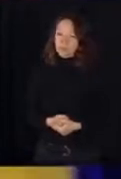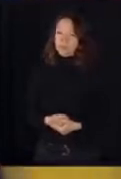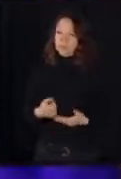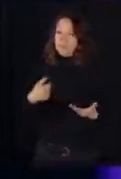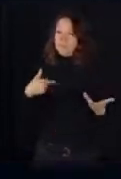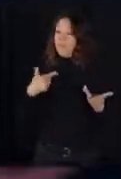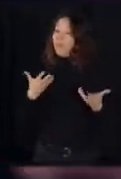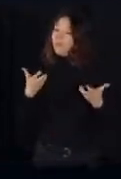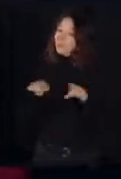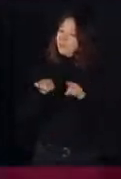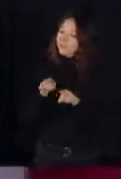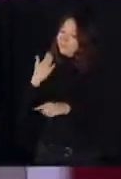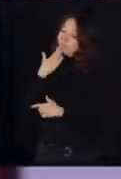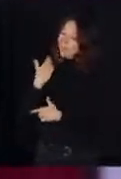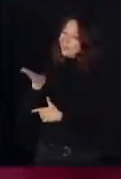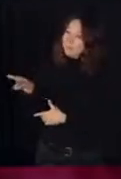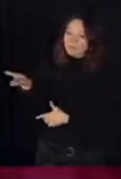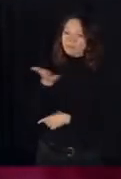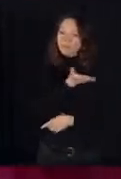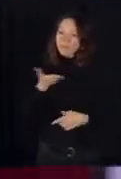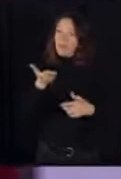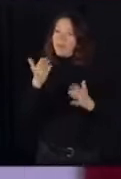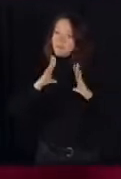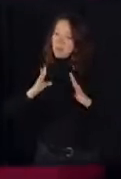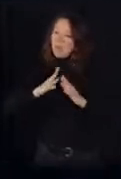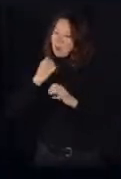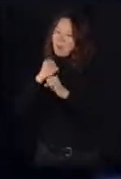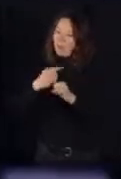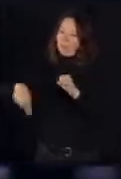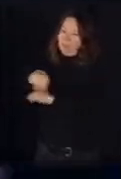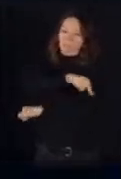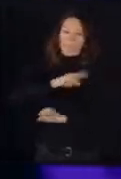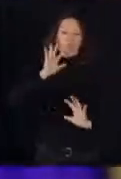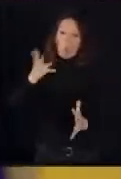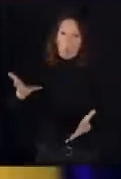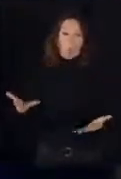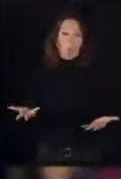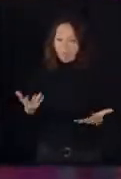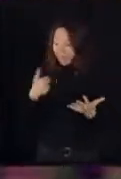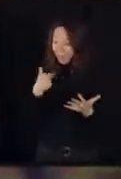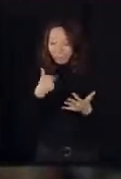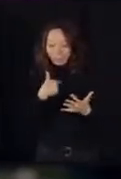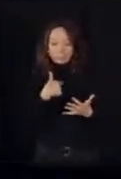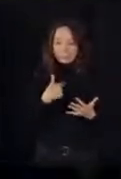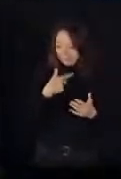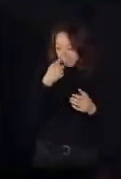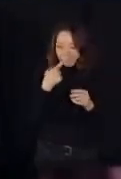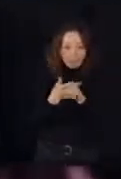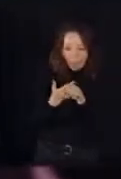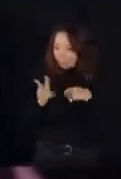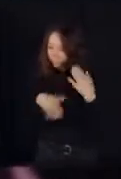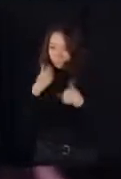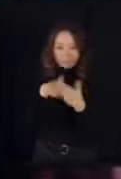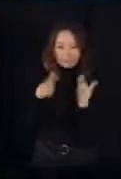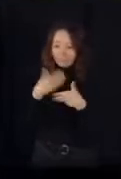J'aimerais aussi qu'on remercie le travail des bénévoles, un travail assez dingue. On fait ça avec des bouts de chandelle. Et sans tous les